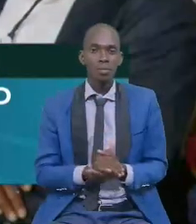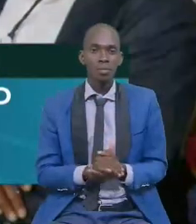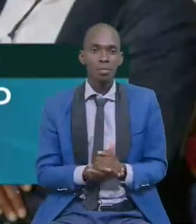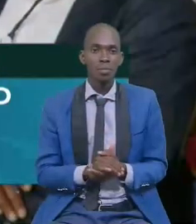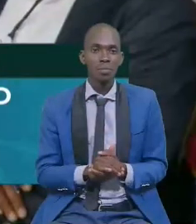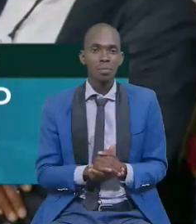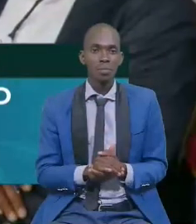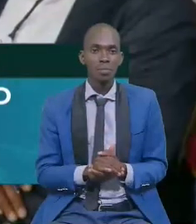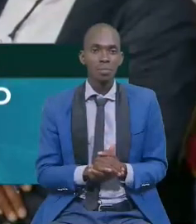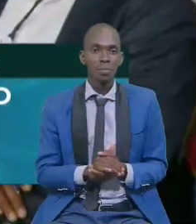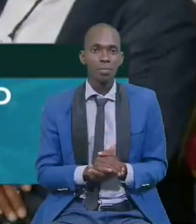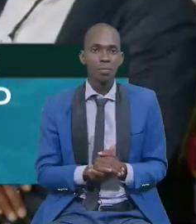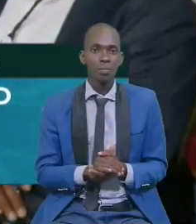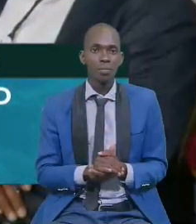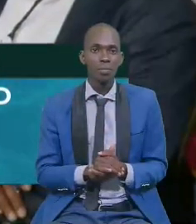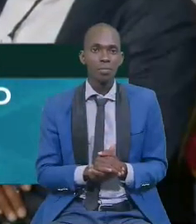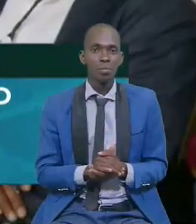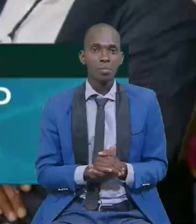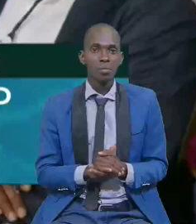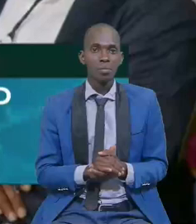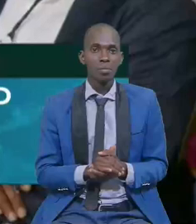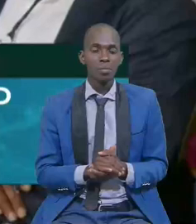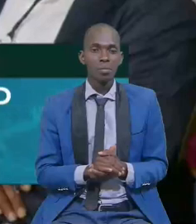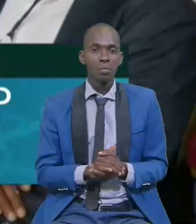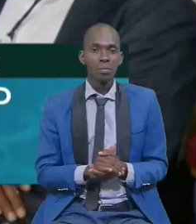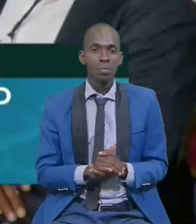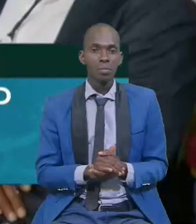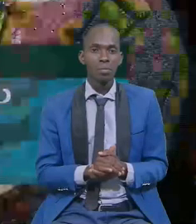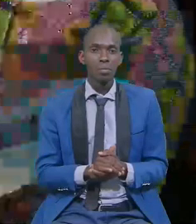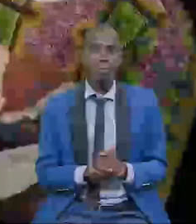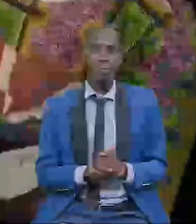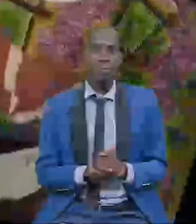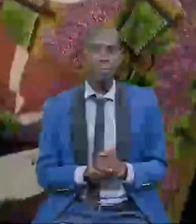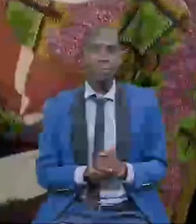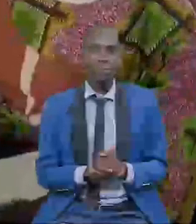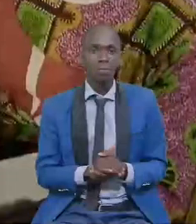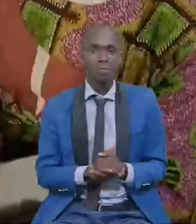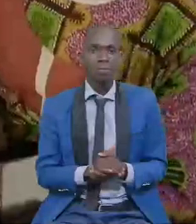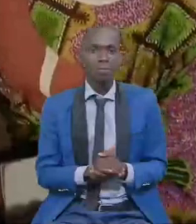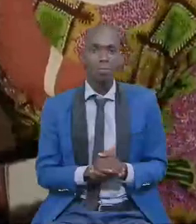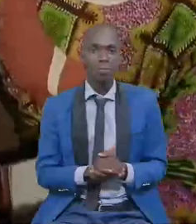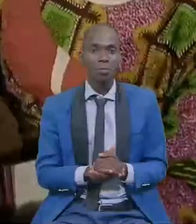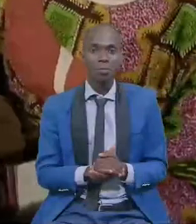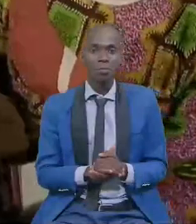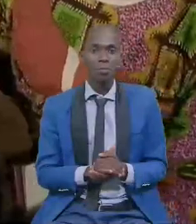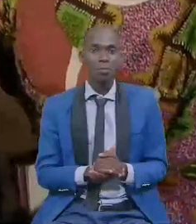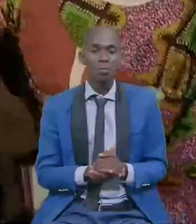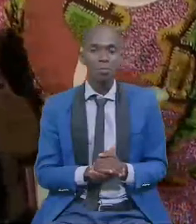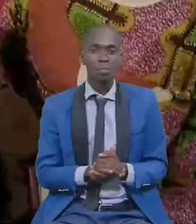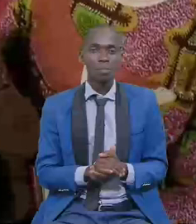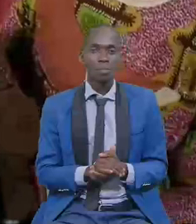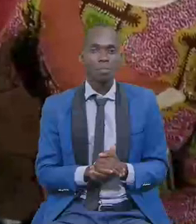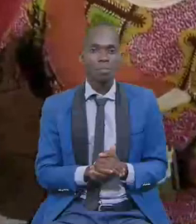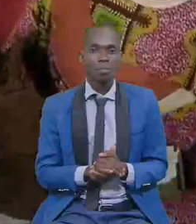décidé d'envoyer la révélation prédite et que Christ est venu dans ce moment, Jésus a commencé à prêcher, à dire, repentez-vous, car le royaume des cieux